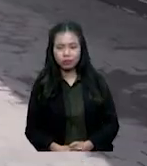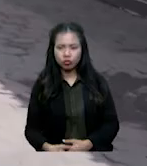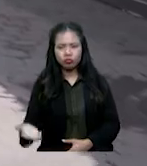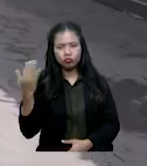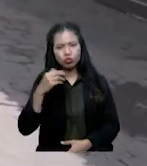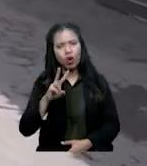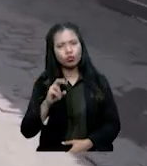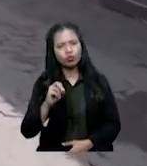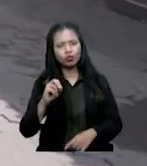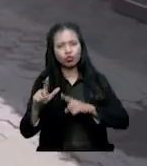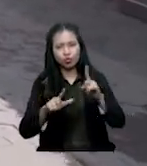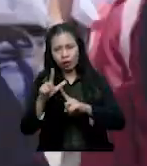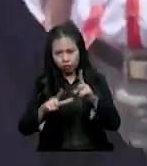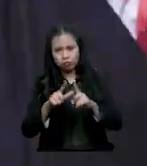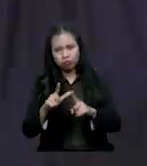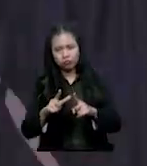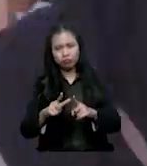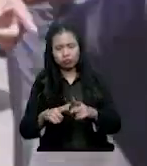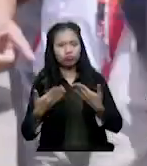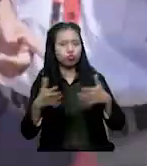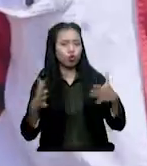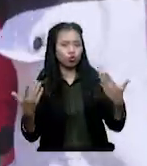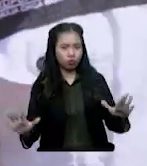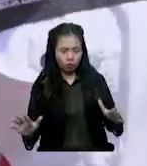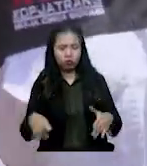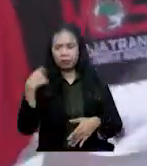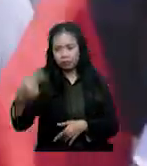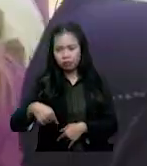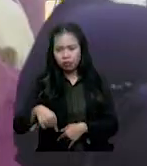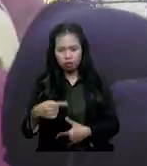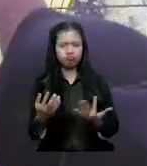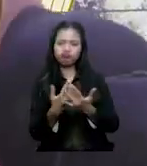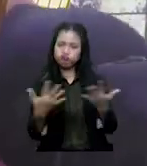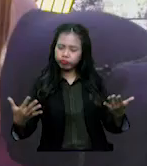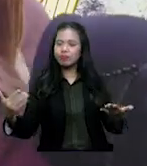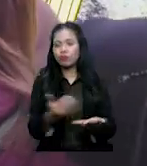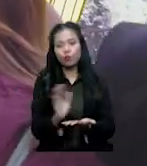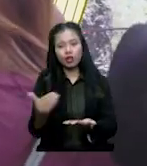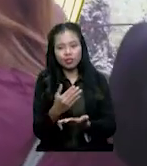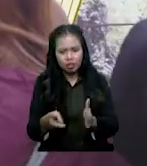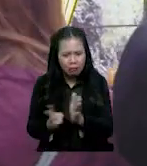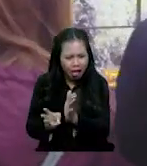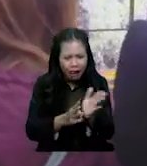2017, Trans Jateng telah menjadi solusi untuk berbagai permasalahan transportasi. Hingga saat ini,